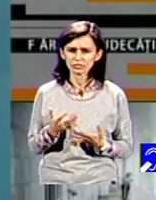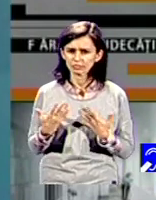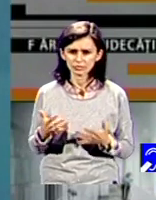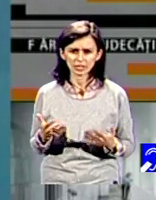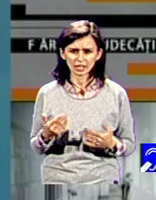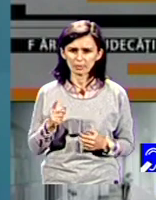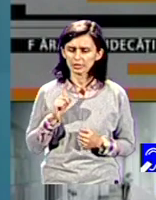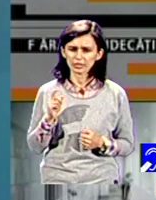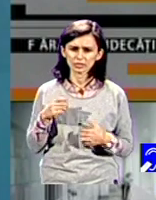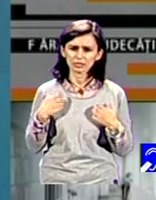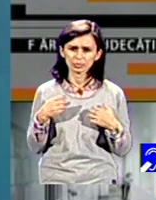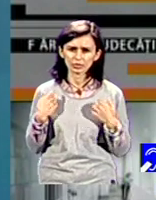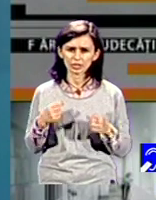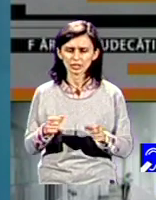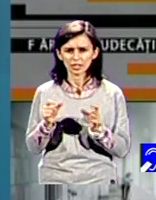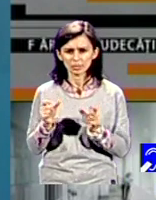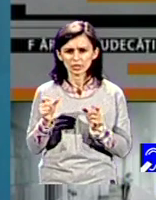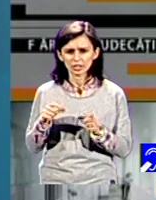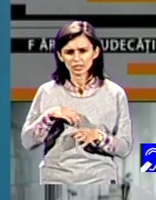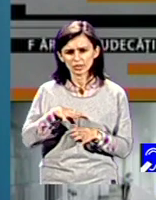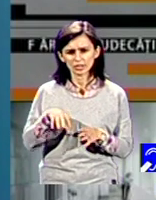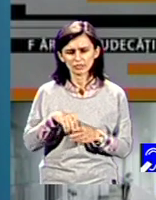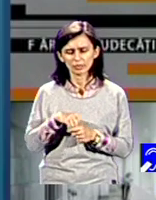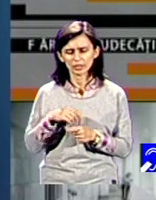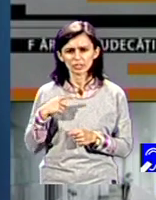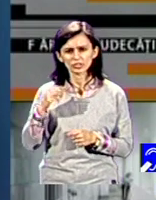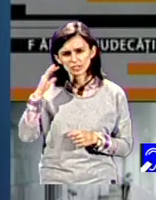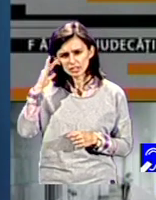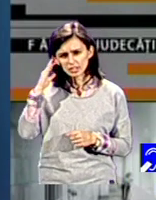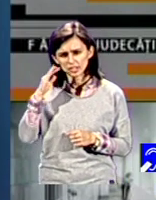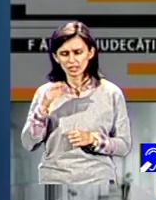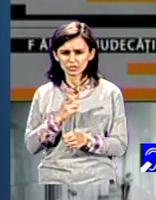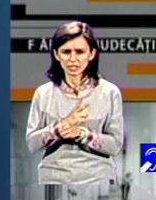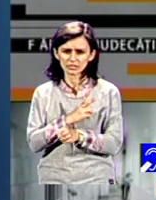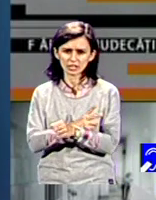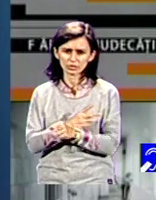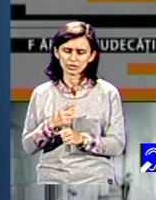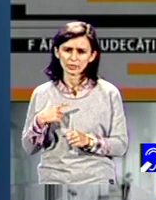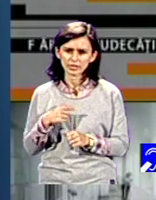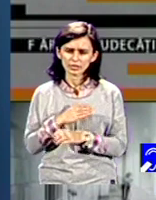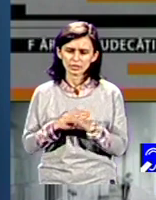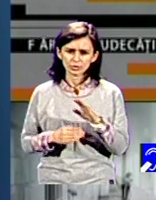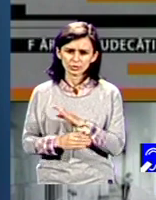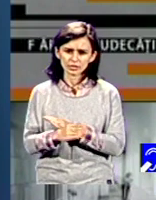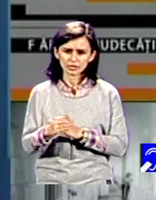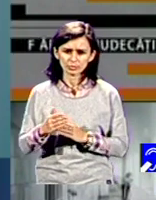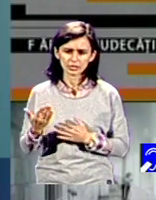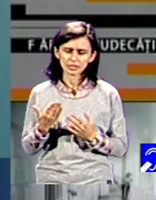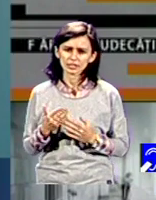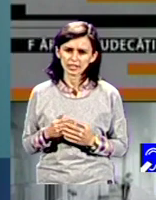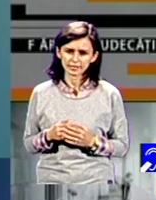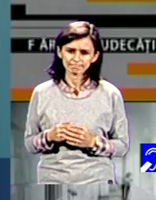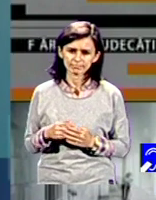de Protecția a unei familii și sunt în grija statului mai au și un handicap care se adaugă dobânda stabilită ne